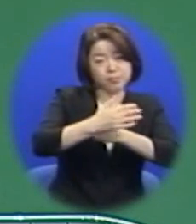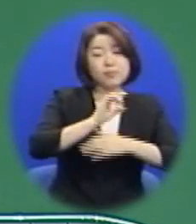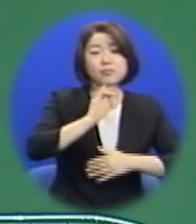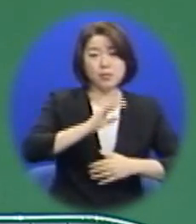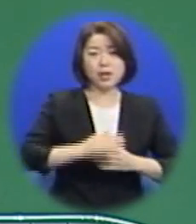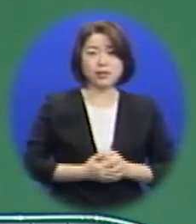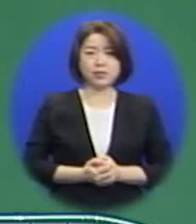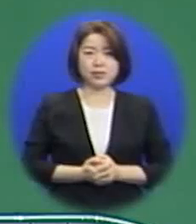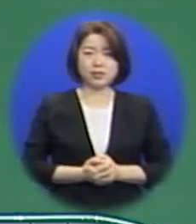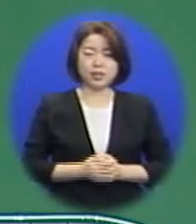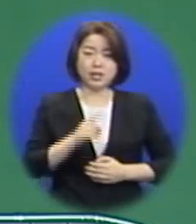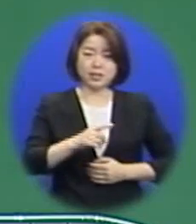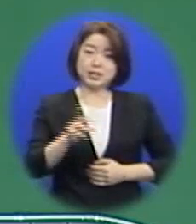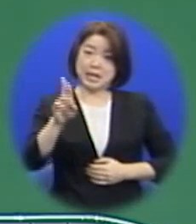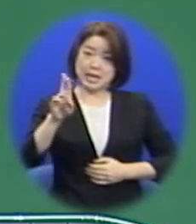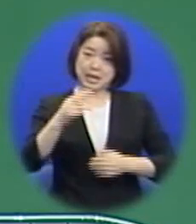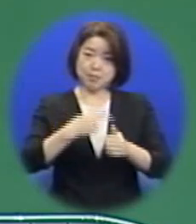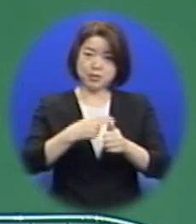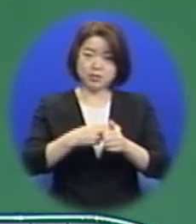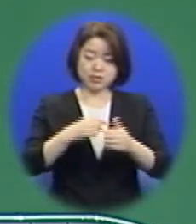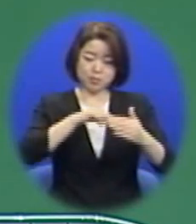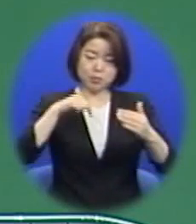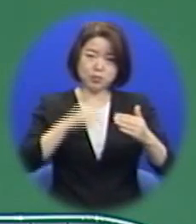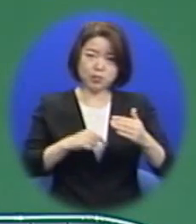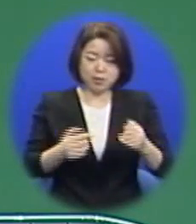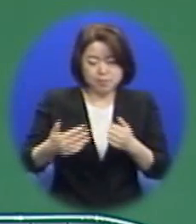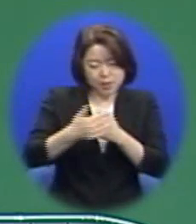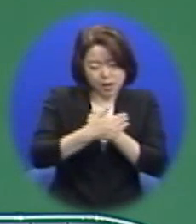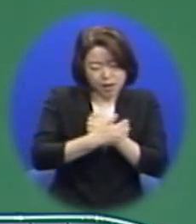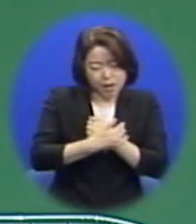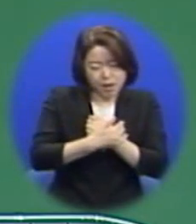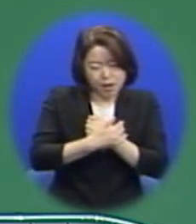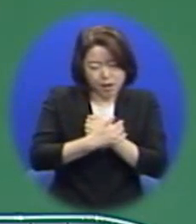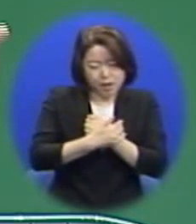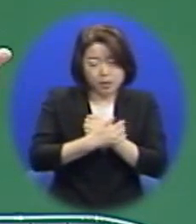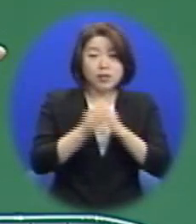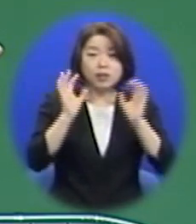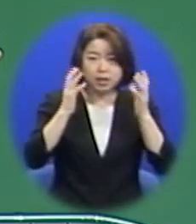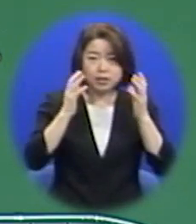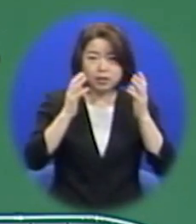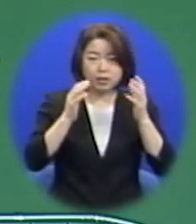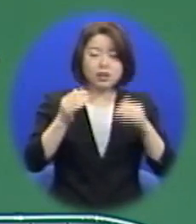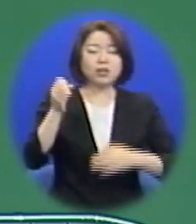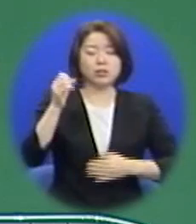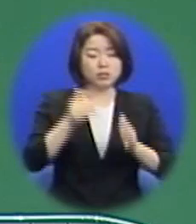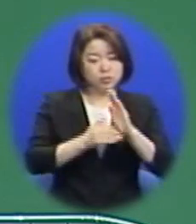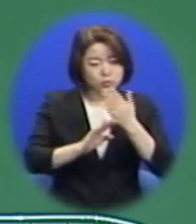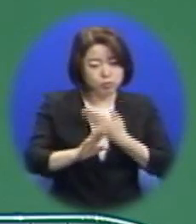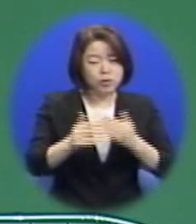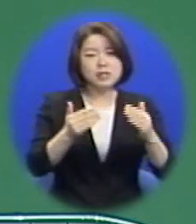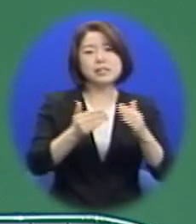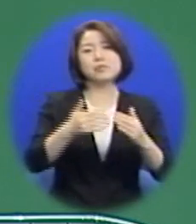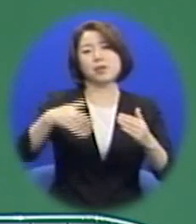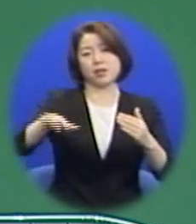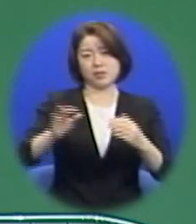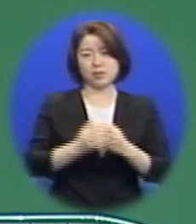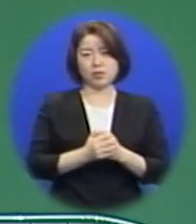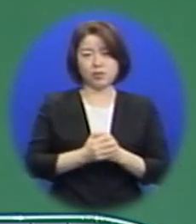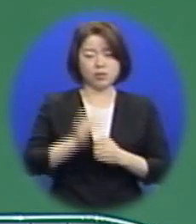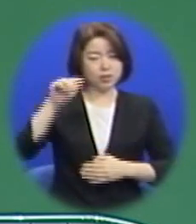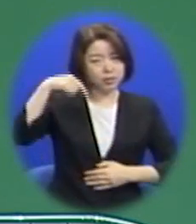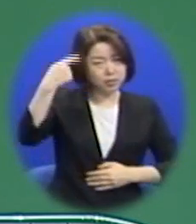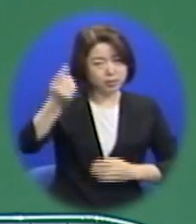그 랍비의 품에 한참을 안겨있던 아이, 그리고는 집으로 돌아갔습니다. 그 다음날 가방